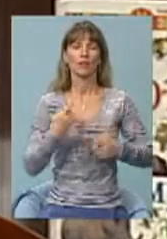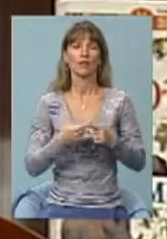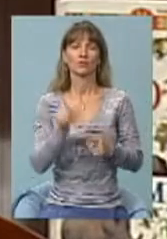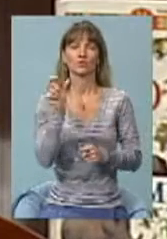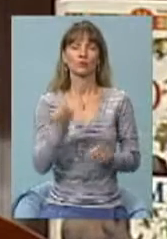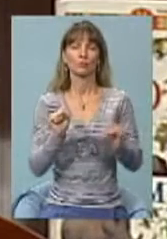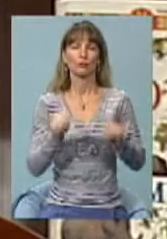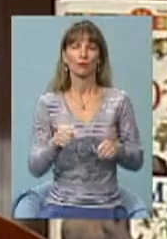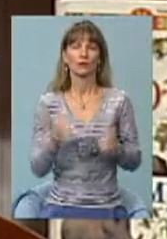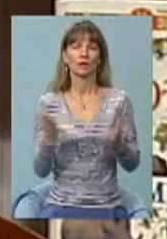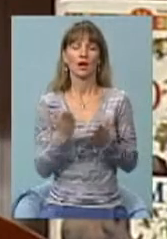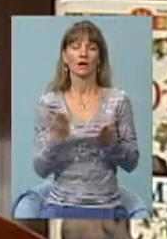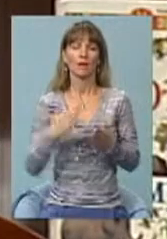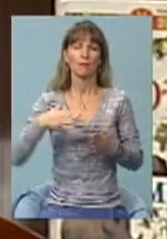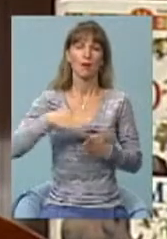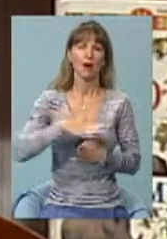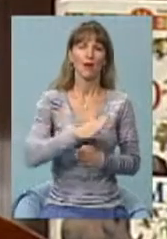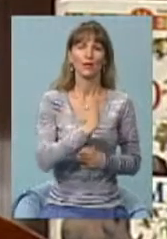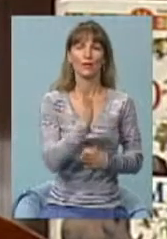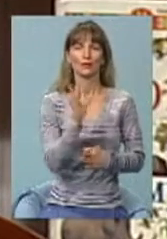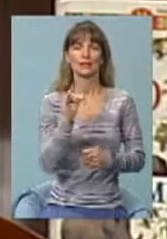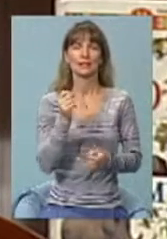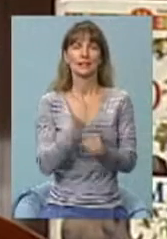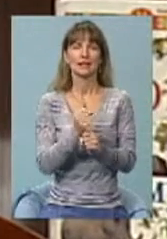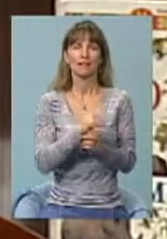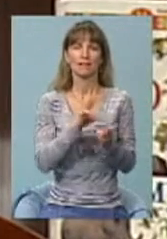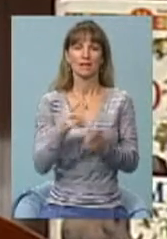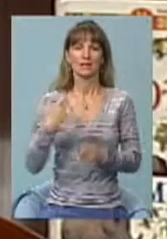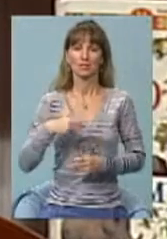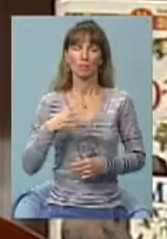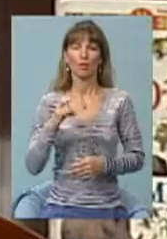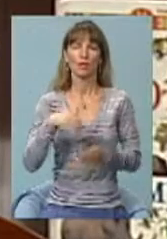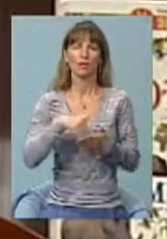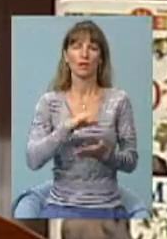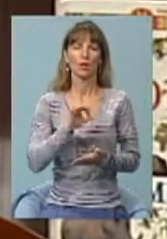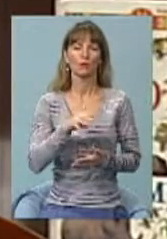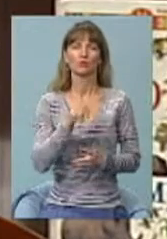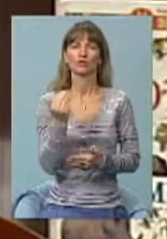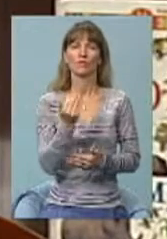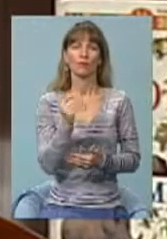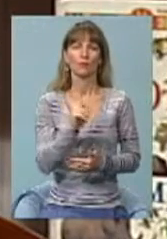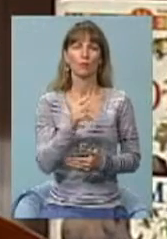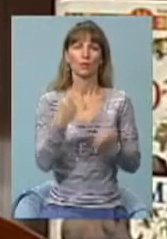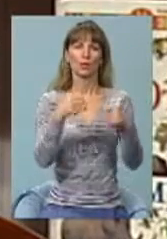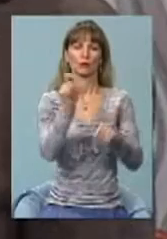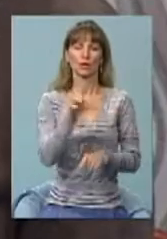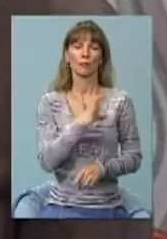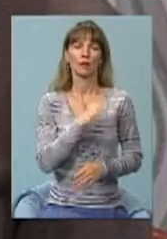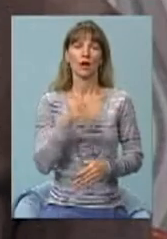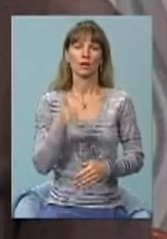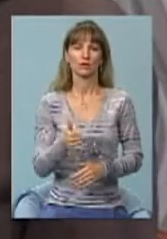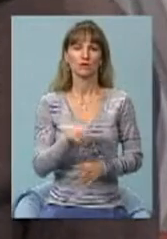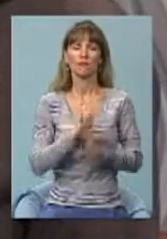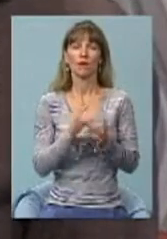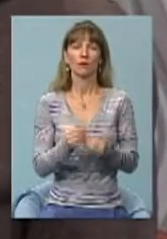может как-то прогнуться, сделать что-то во вред себе, но отказаться от чего-то, чтобы другому человеку было хорошо. Яка